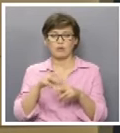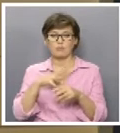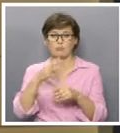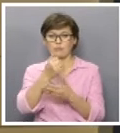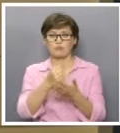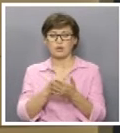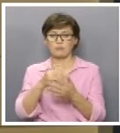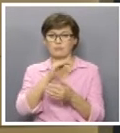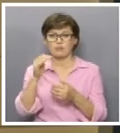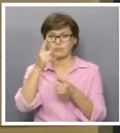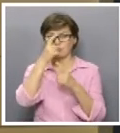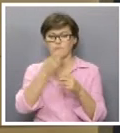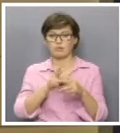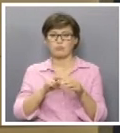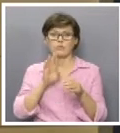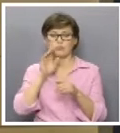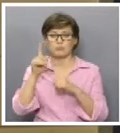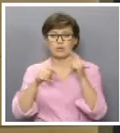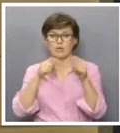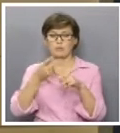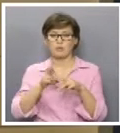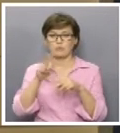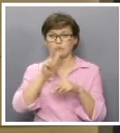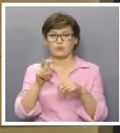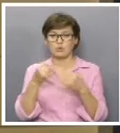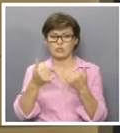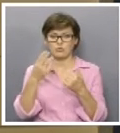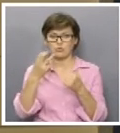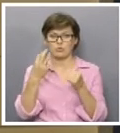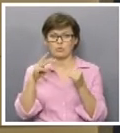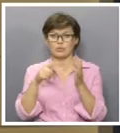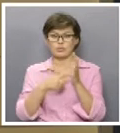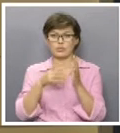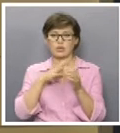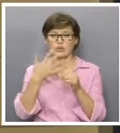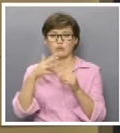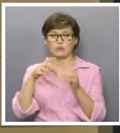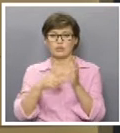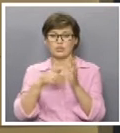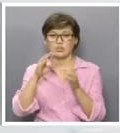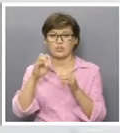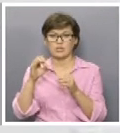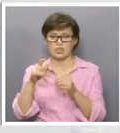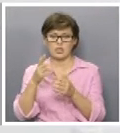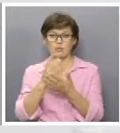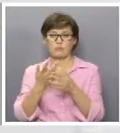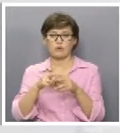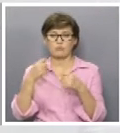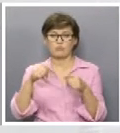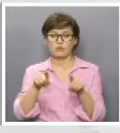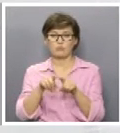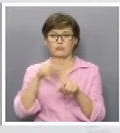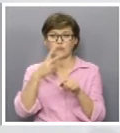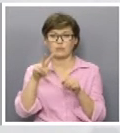қордың ресми сайтында жарияланды. Таңғы сессия нәтижесіне сай доллар бағамы 337 теңге 57 тиынға тең болды. Сауда-саттық көлемі 29 миллион